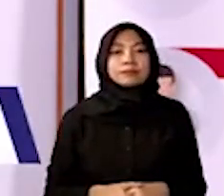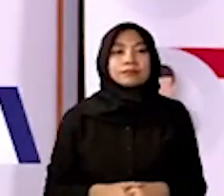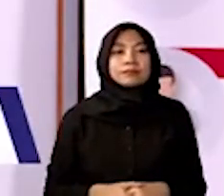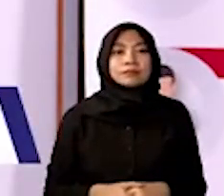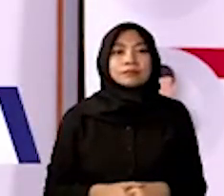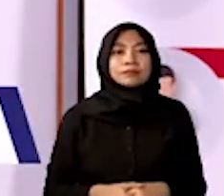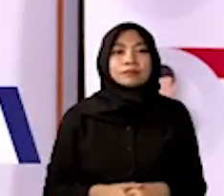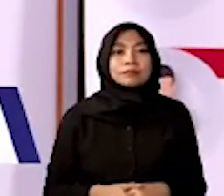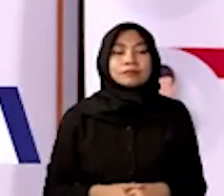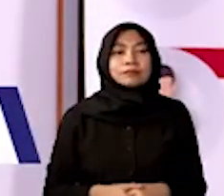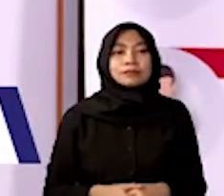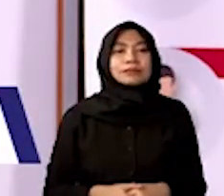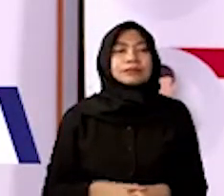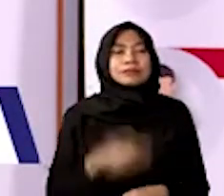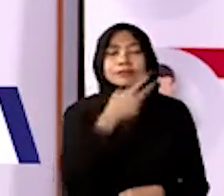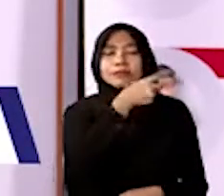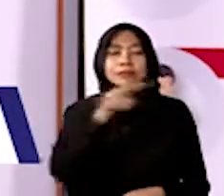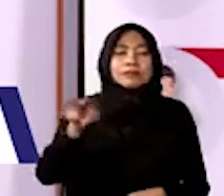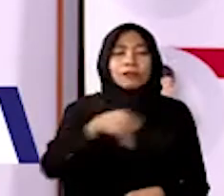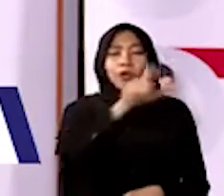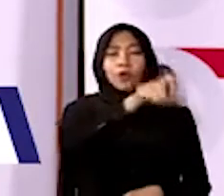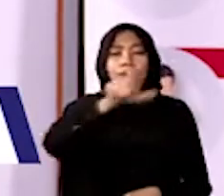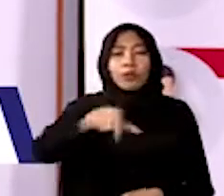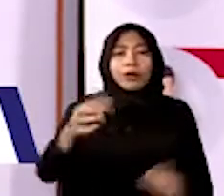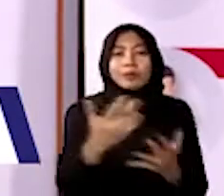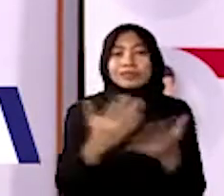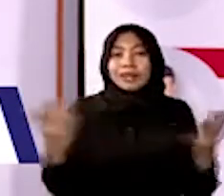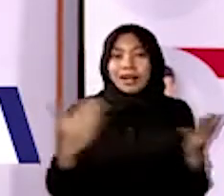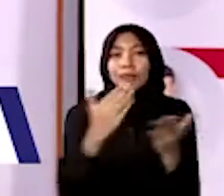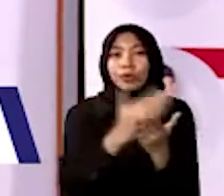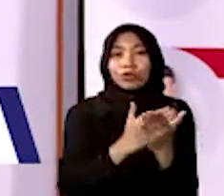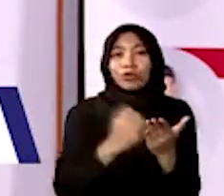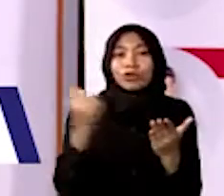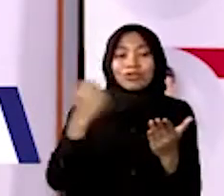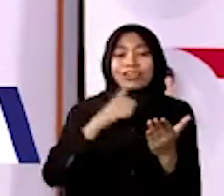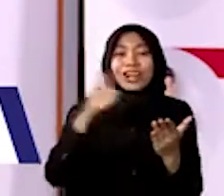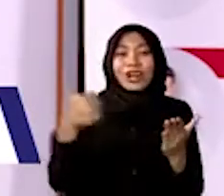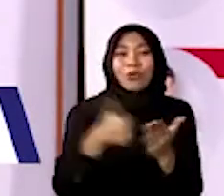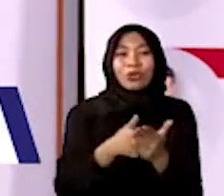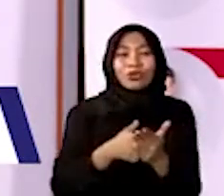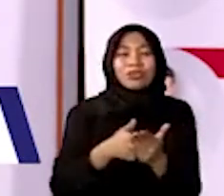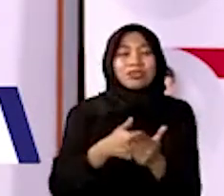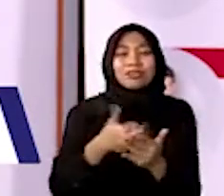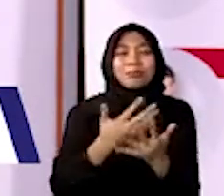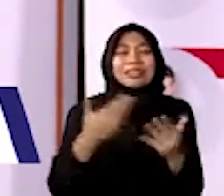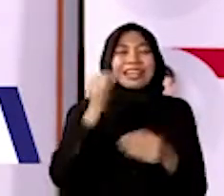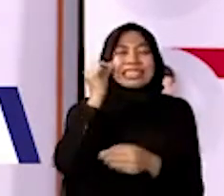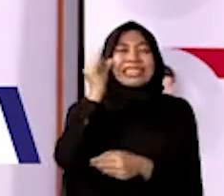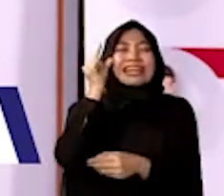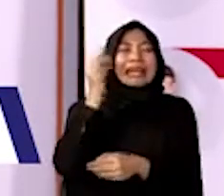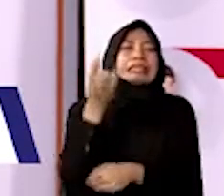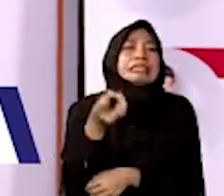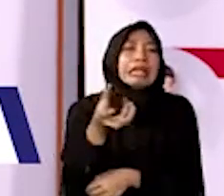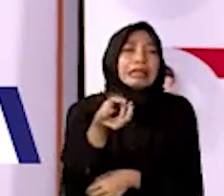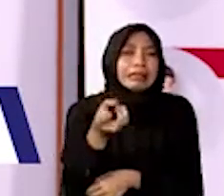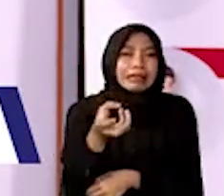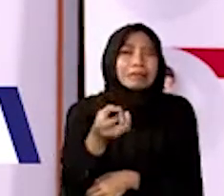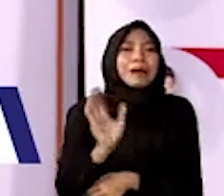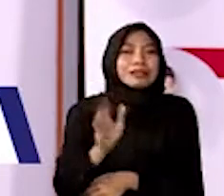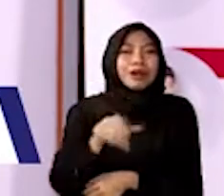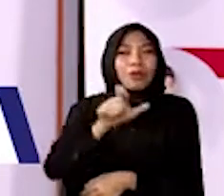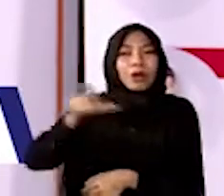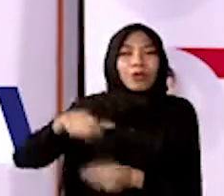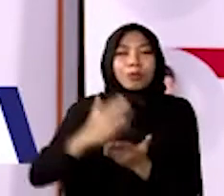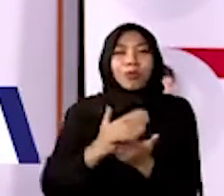ee kepatuhan terhadap protokol covid-19 itu masih rendah Nah dengan kita melakukan operasi yustisi